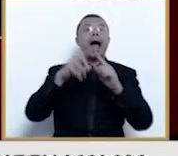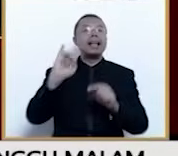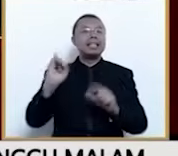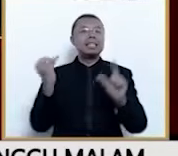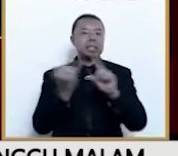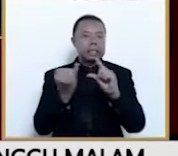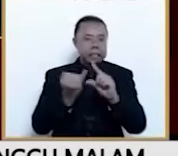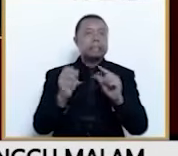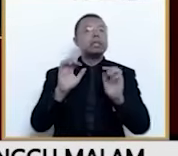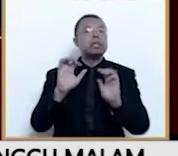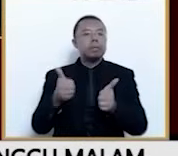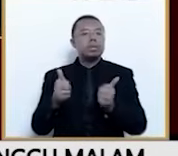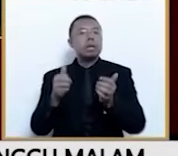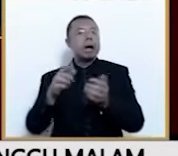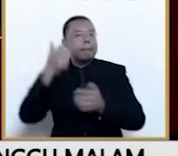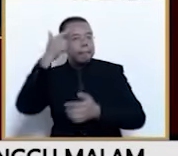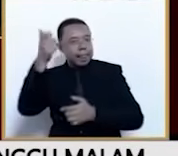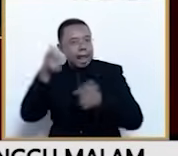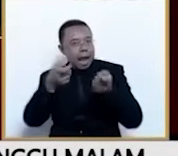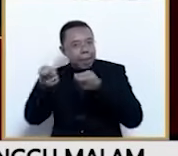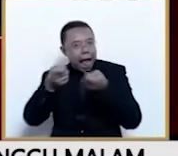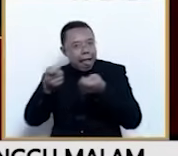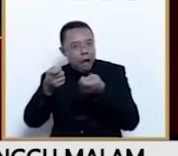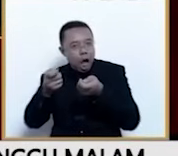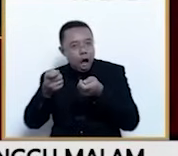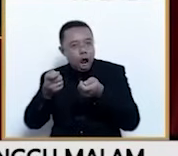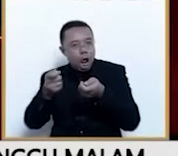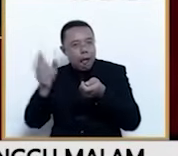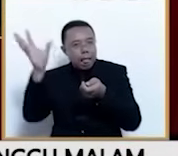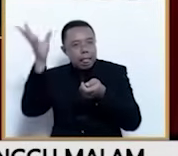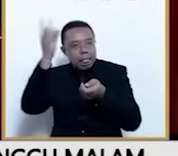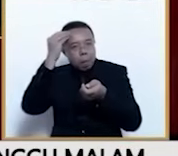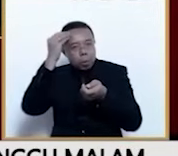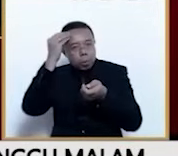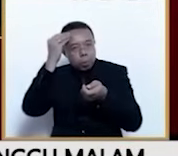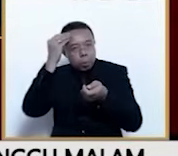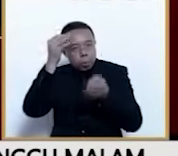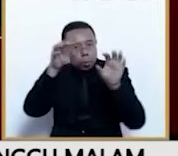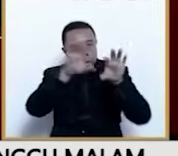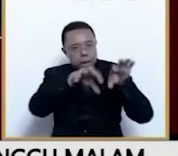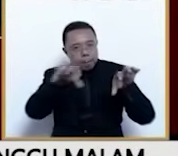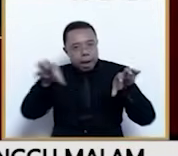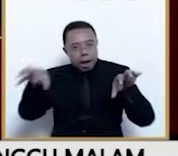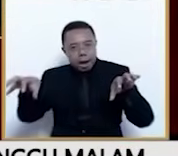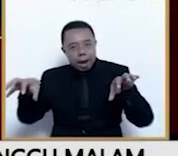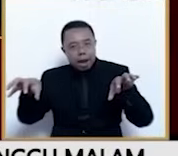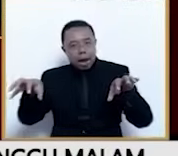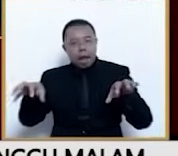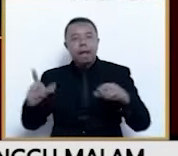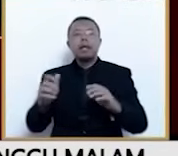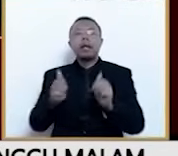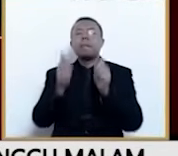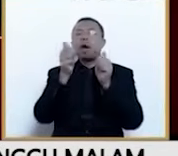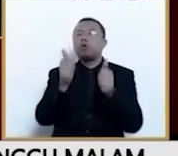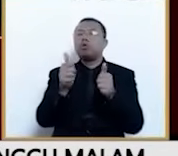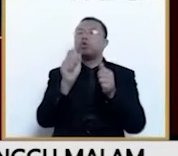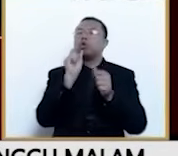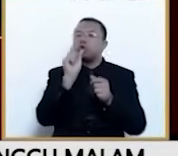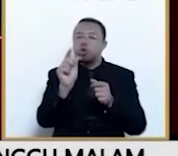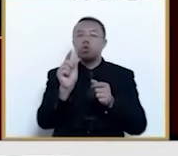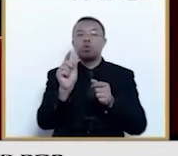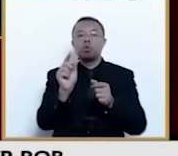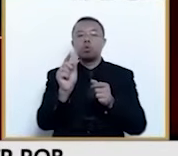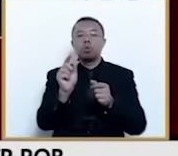sana sehingga dia secara cerdas bisa menentukan posisi-posisi yang terbaik